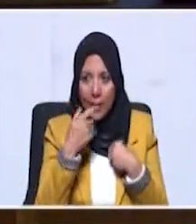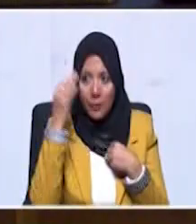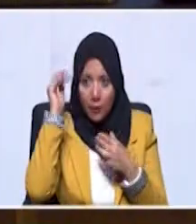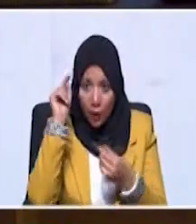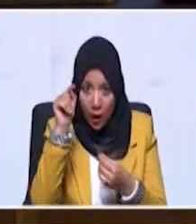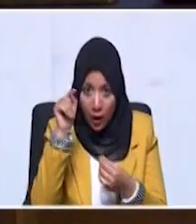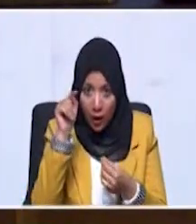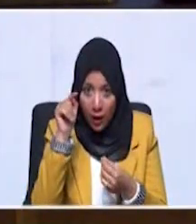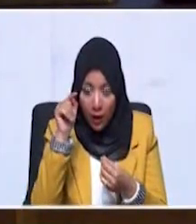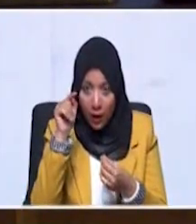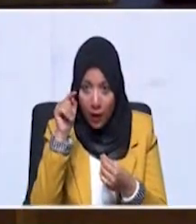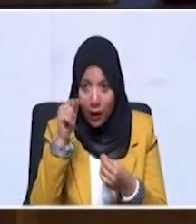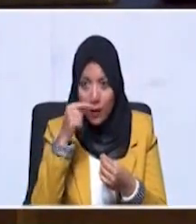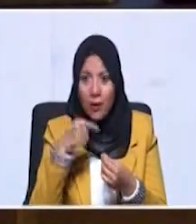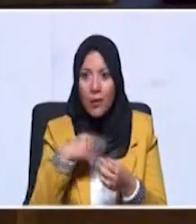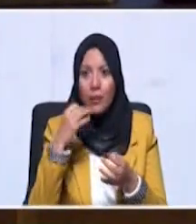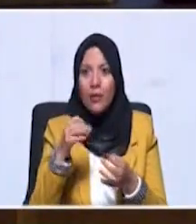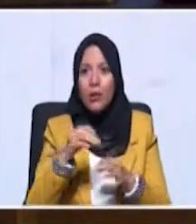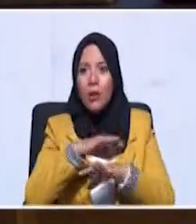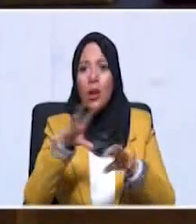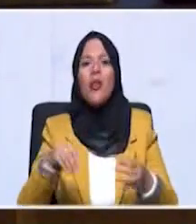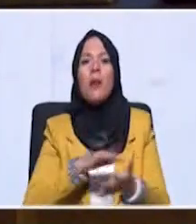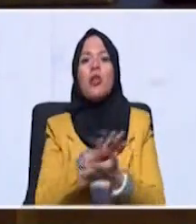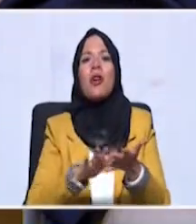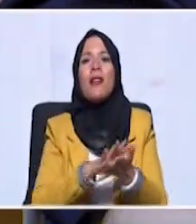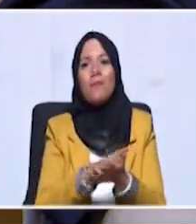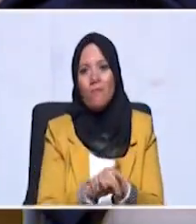ده نعم اتصور ان احنا عندنا مشكله حقيقيه بلا شك